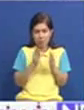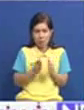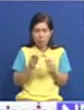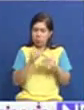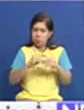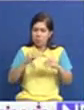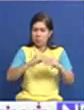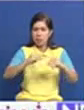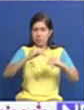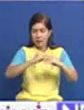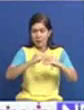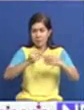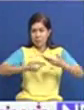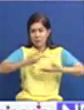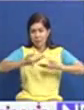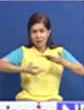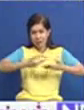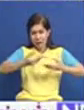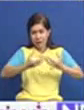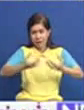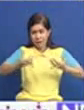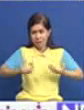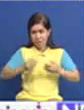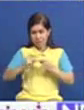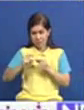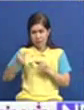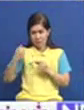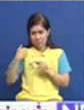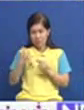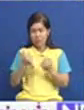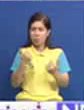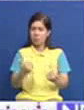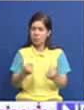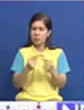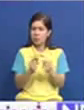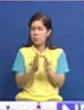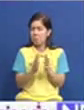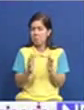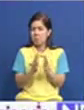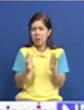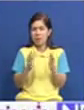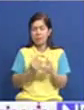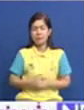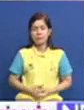คักสร้างรายได้เป็นกอบเป็นกำให้กับผู้ประกอบการ